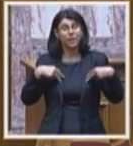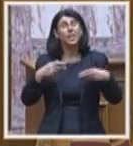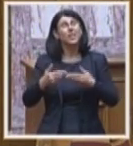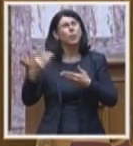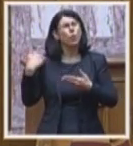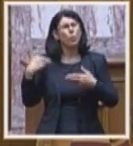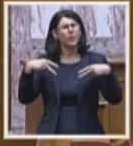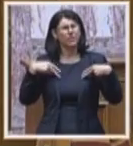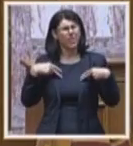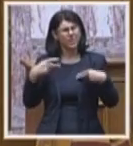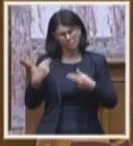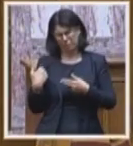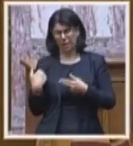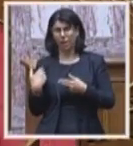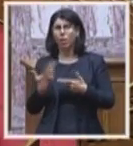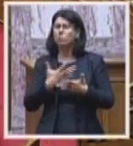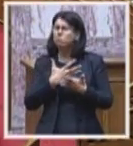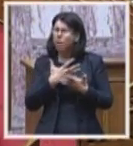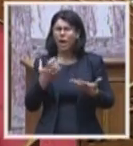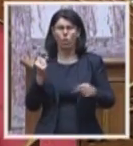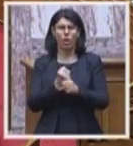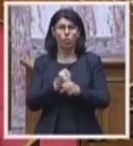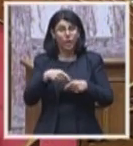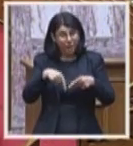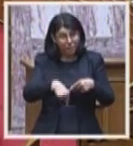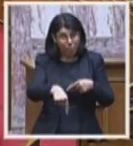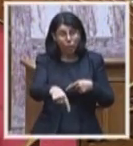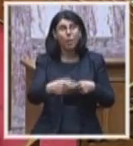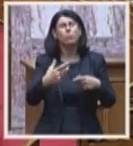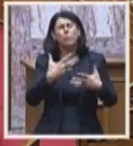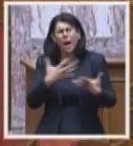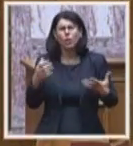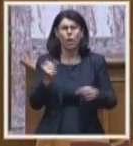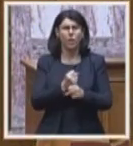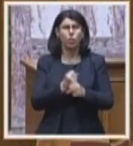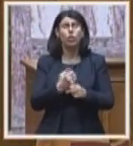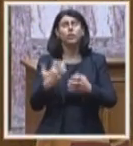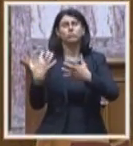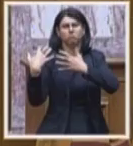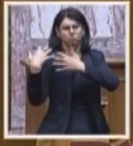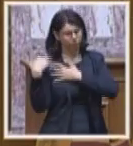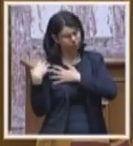προηγούμενη που έκανε τεράστιο έργο και αυτή που θα κάνει τεράστιο έργο σηκώνει και θα σηκώσει τις